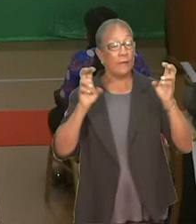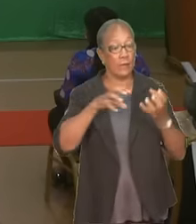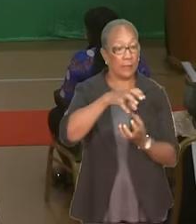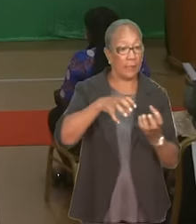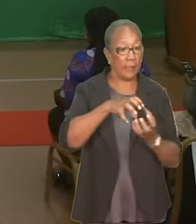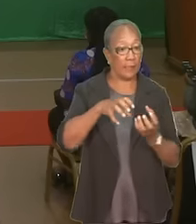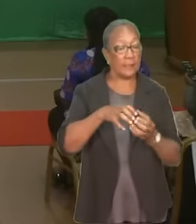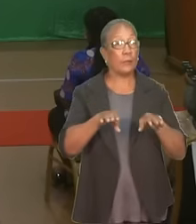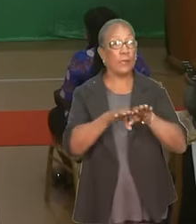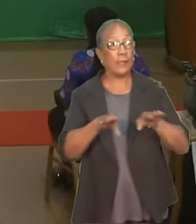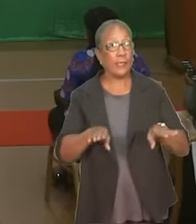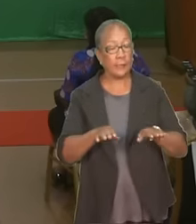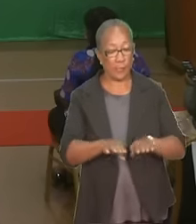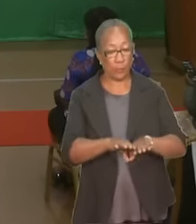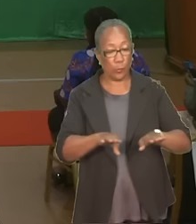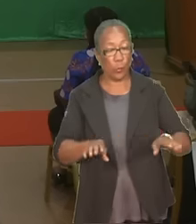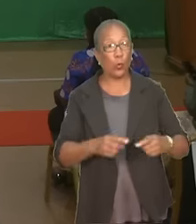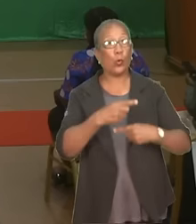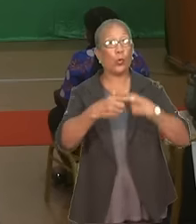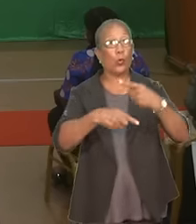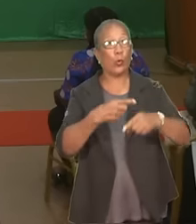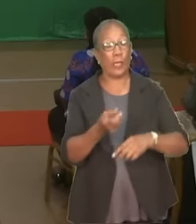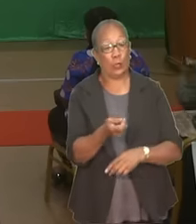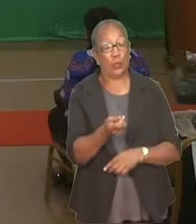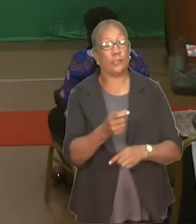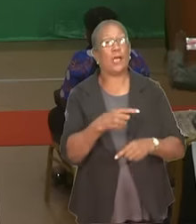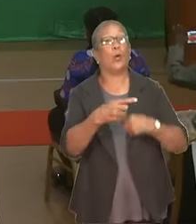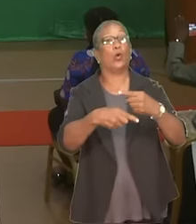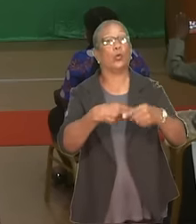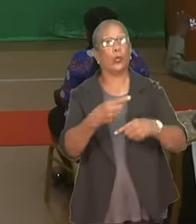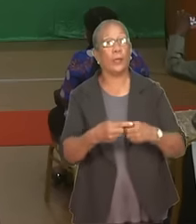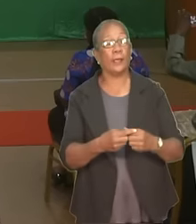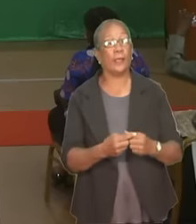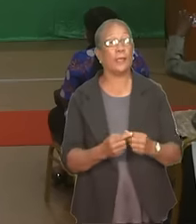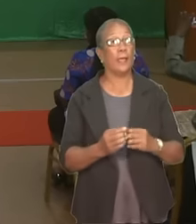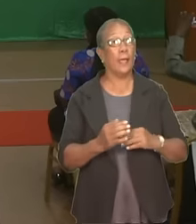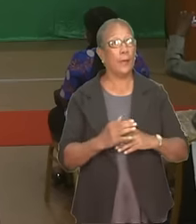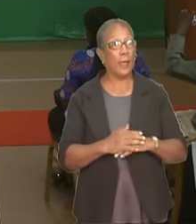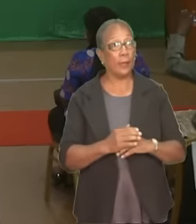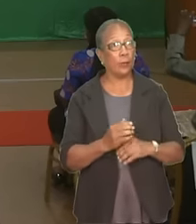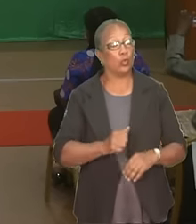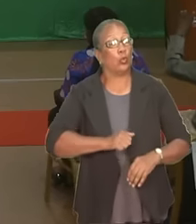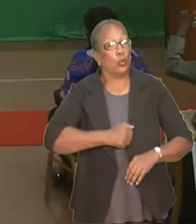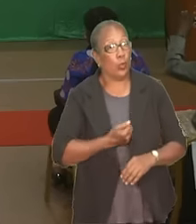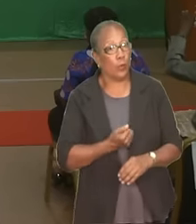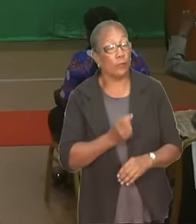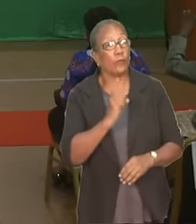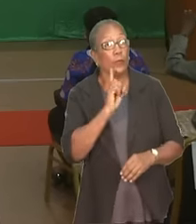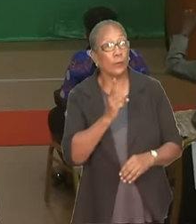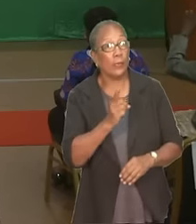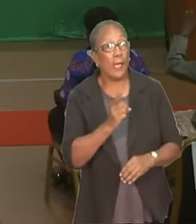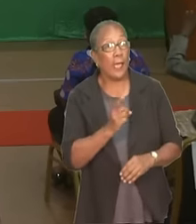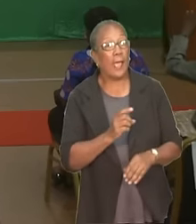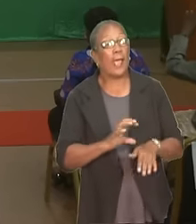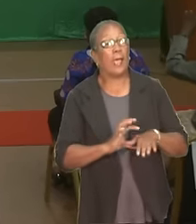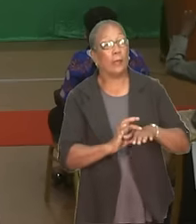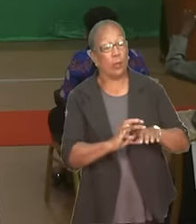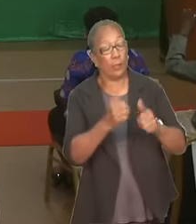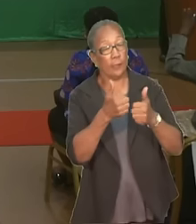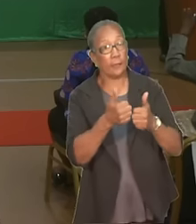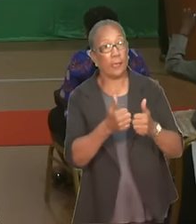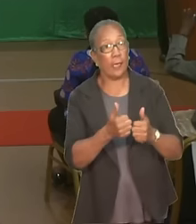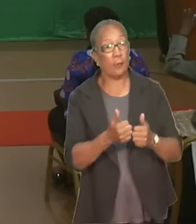naar stabilisatie, groei en duurzame ontwikkeling met durf, moed en leiderschap. Mag ik